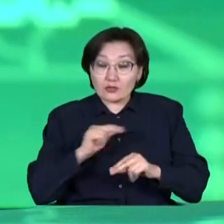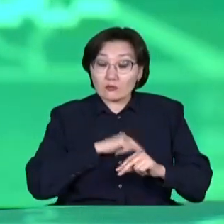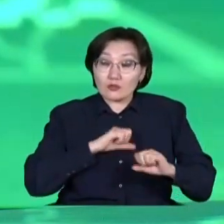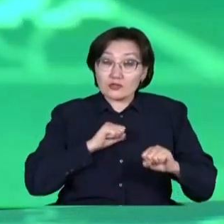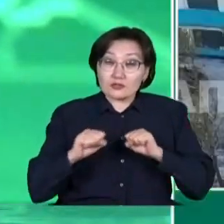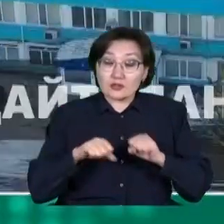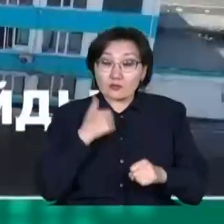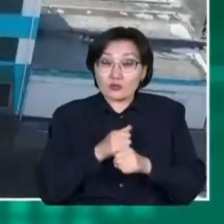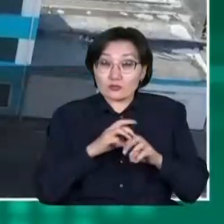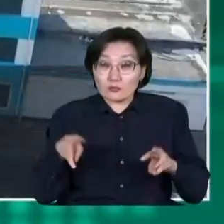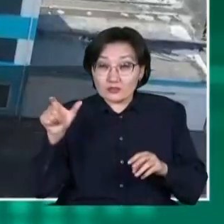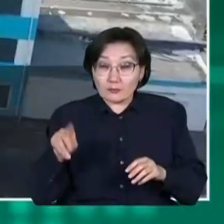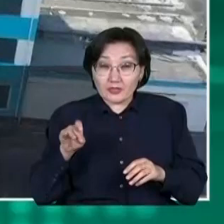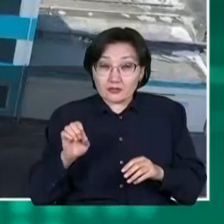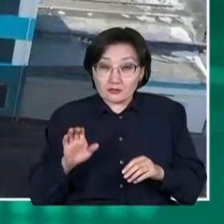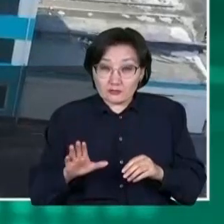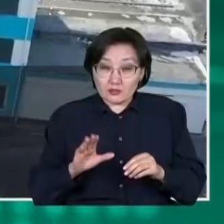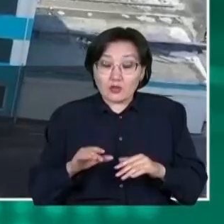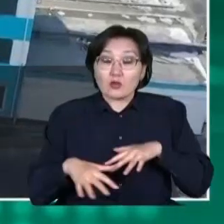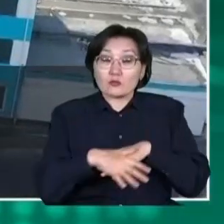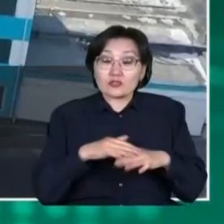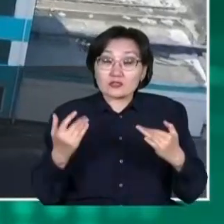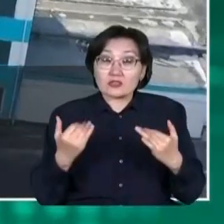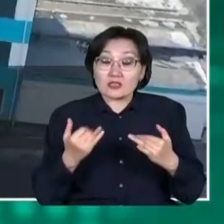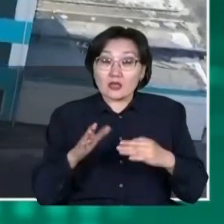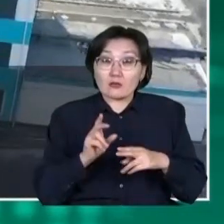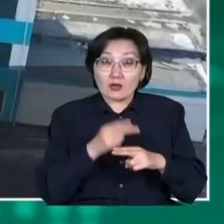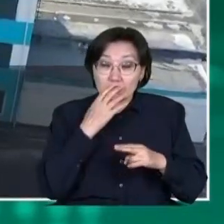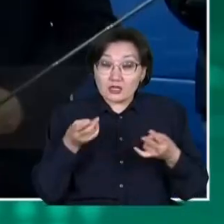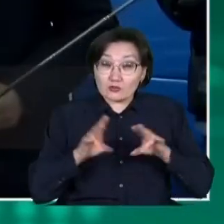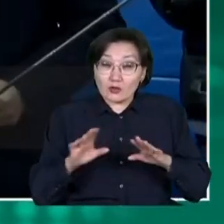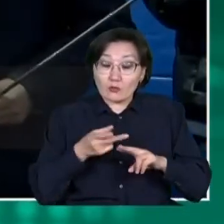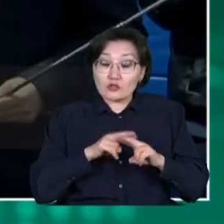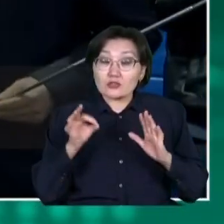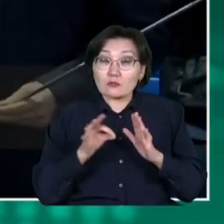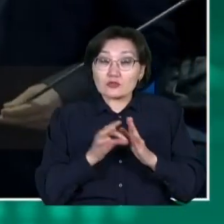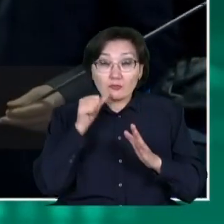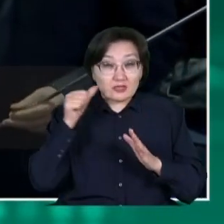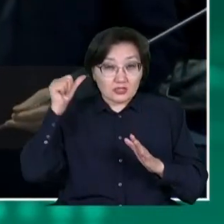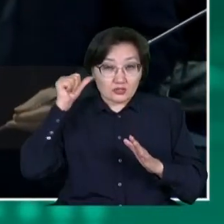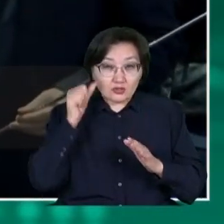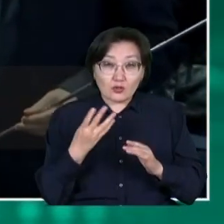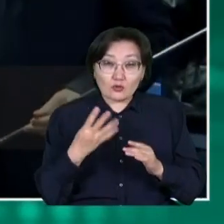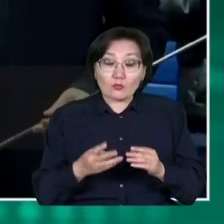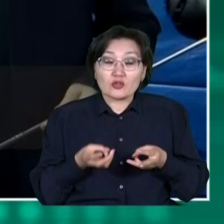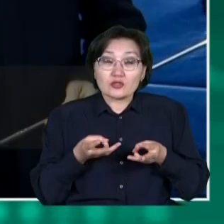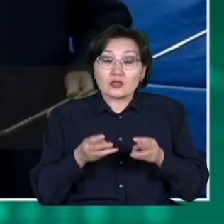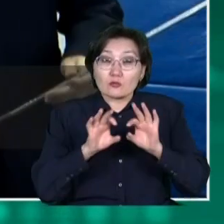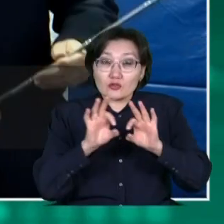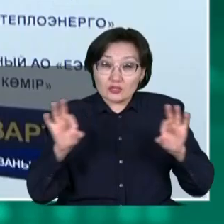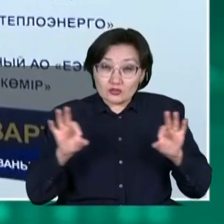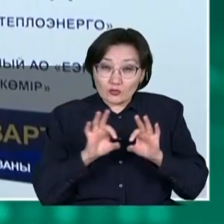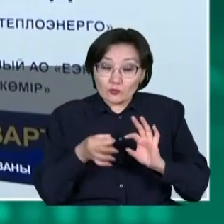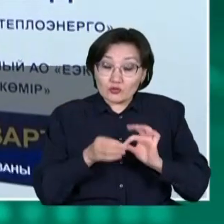барған үкімет басшысы Олжас Бектенов жұрт енді жылусыз қалмайды дейді. Бұл мақсатта былтырдың өзі 4 магистраль мен желілер